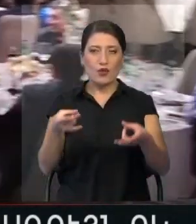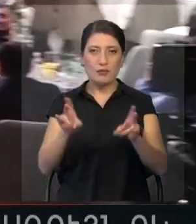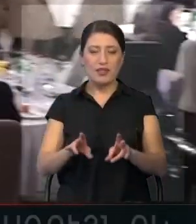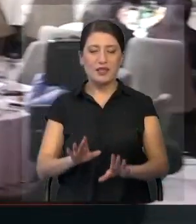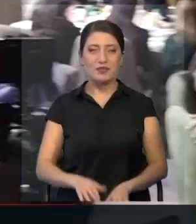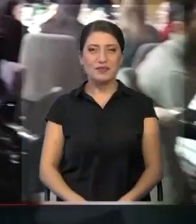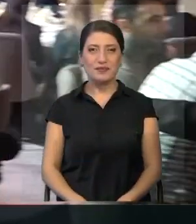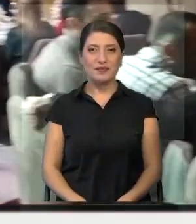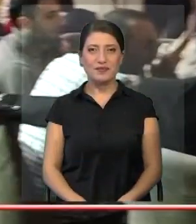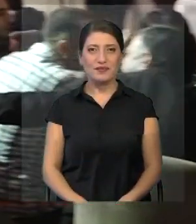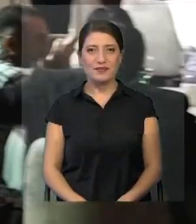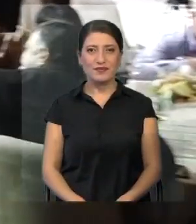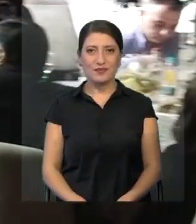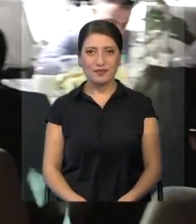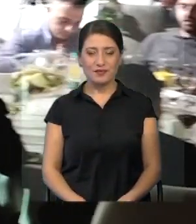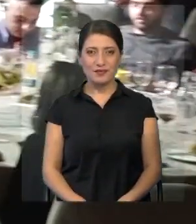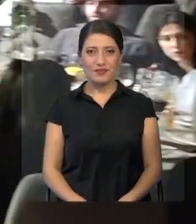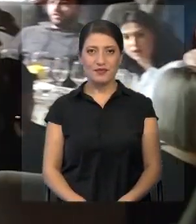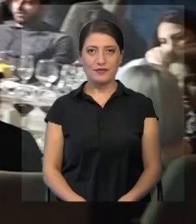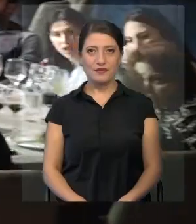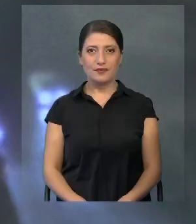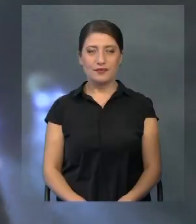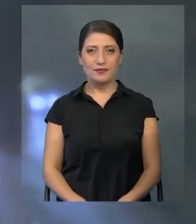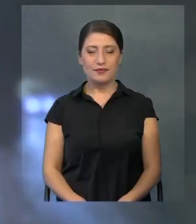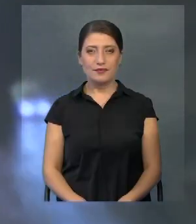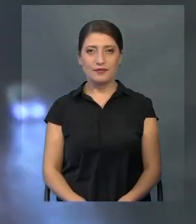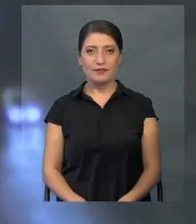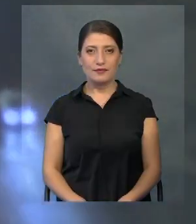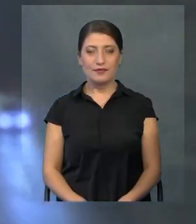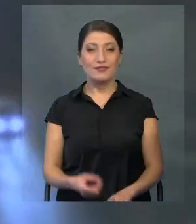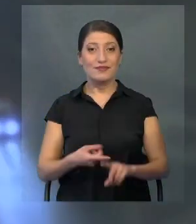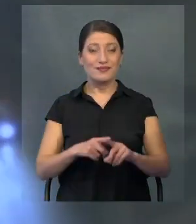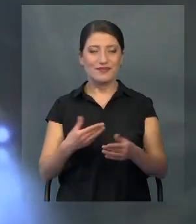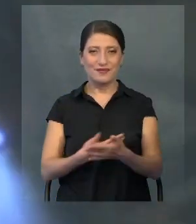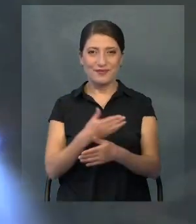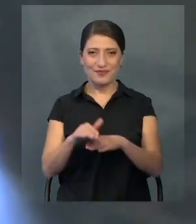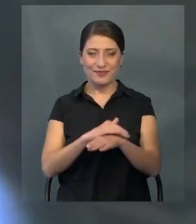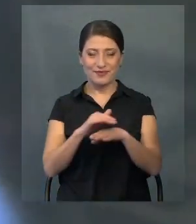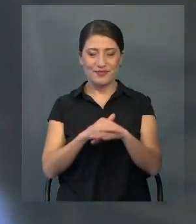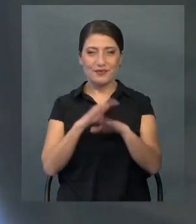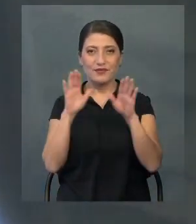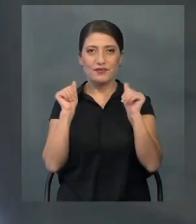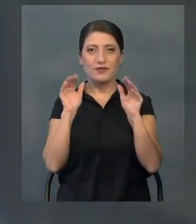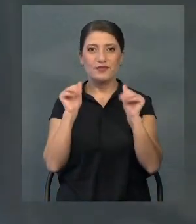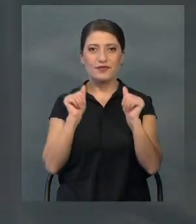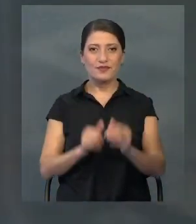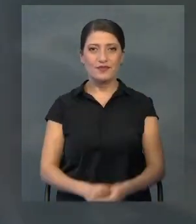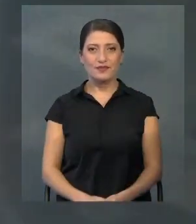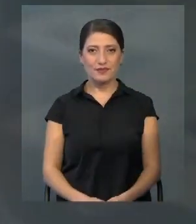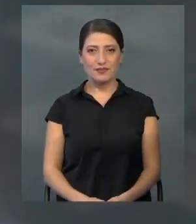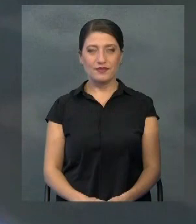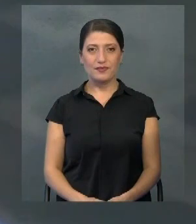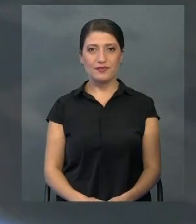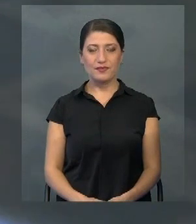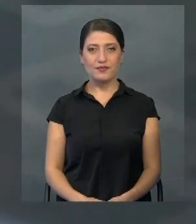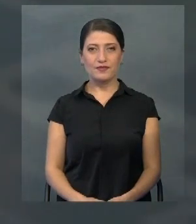Ալբերտ Սերոփյան, Աշոտ Մնոյան, Հայլուր։ Այլուրյան փոփիչ թողարկումա 20:39-ը, կհանդիպենք այդ ժամանակ։